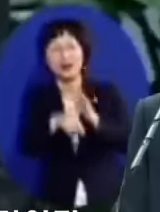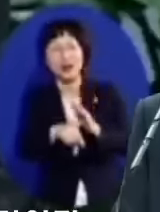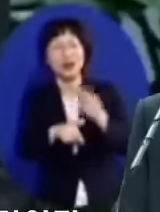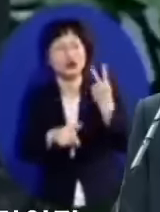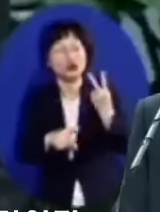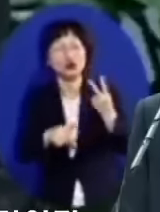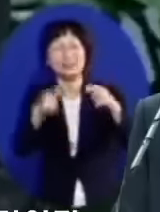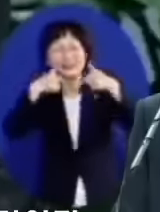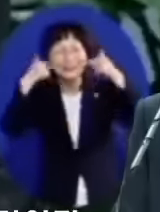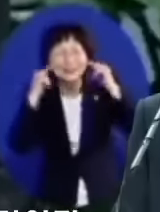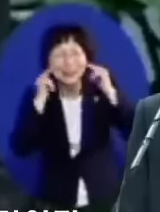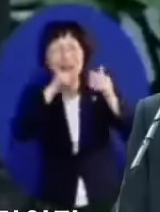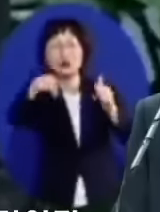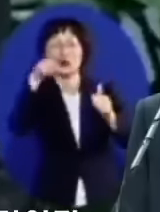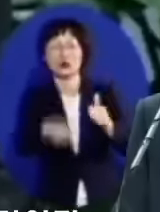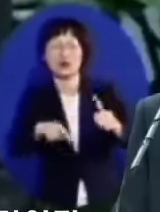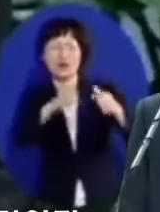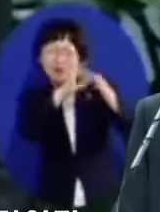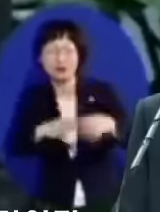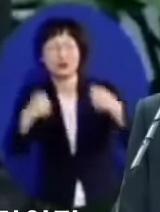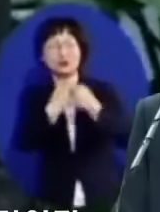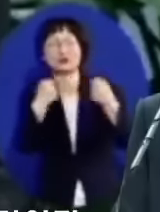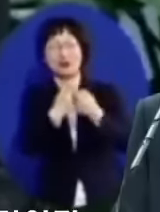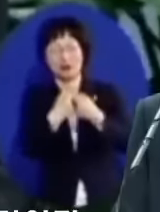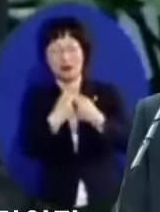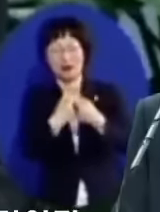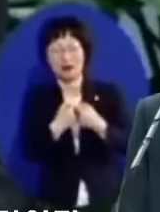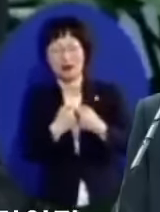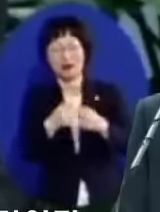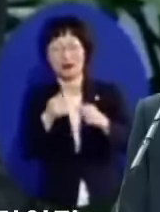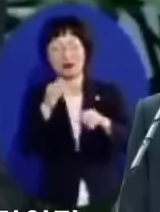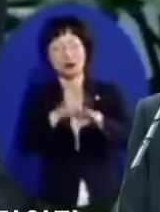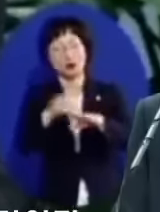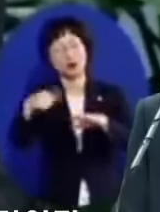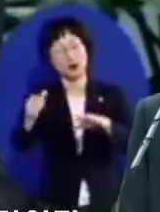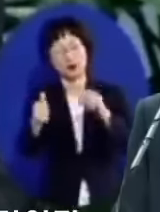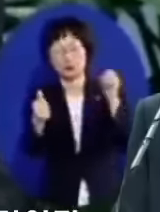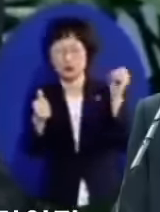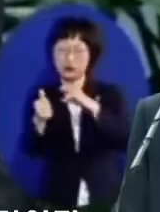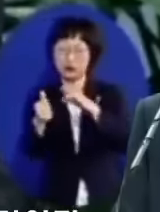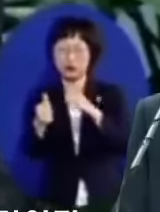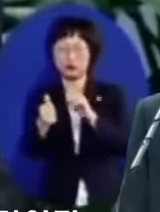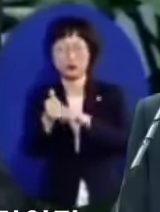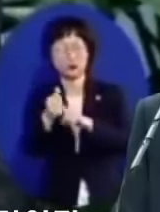늑대가 너희 속에서 끊임없이 싸운단다. 손자가 깨닫게 하면서